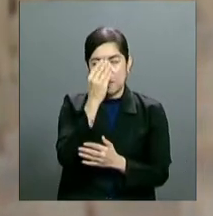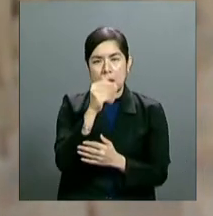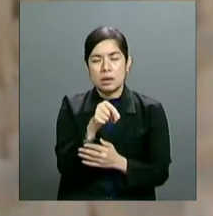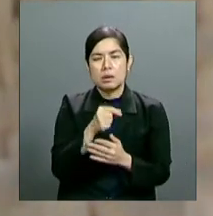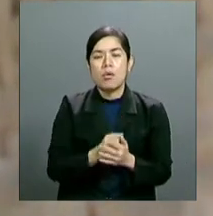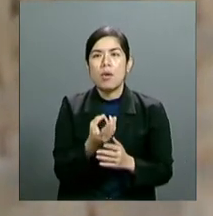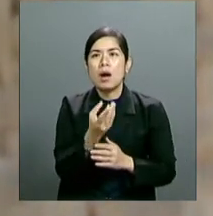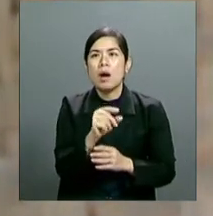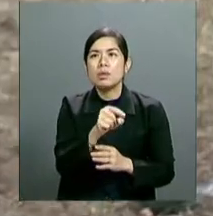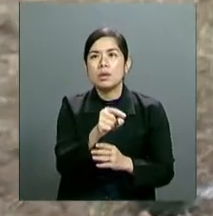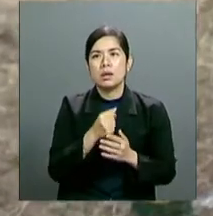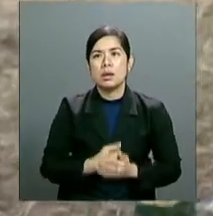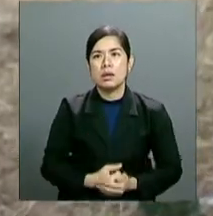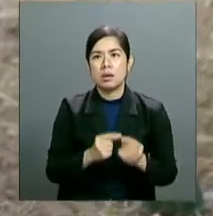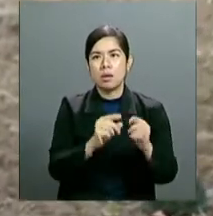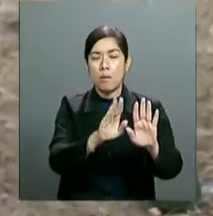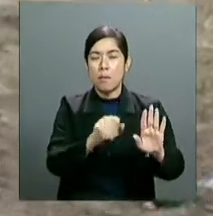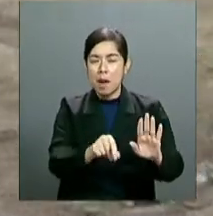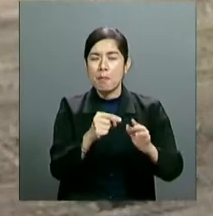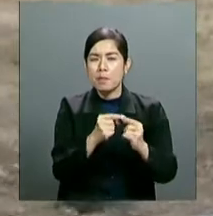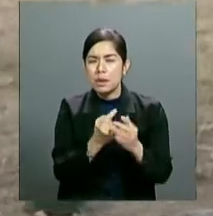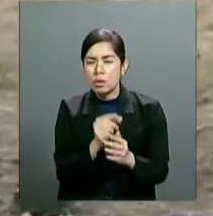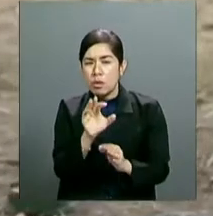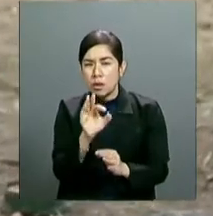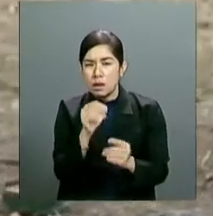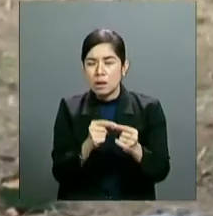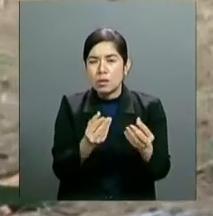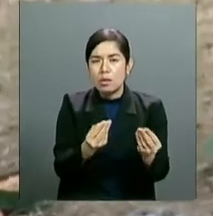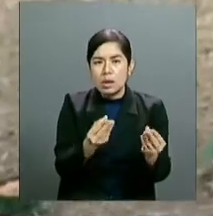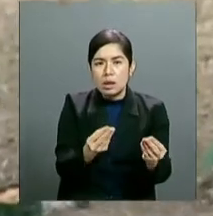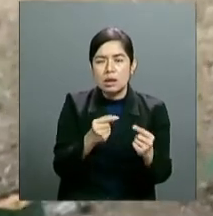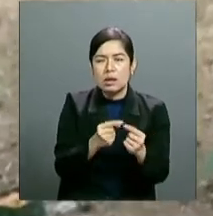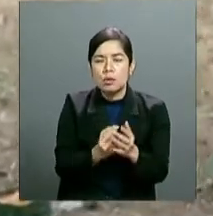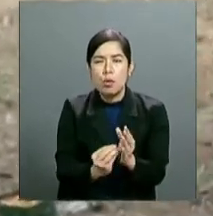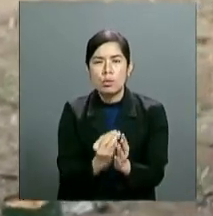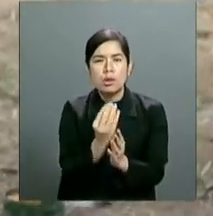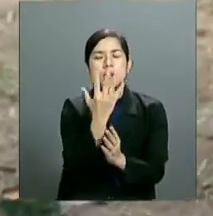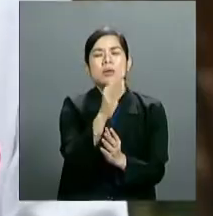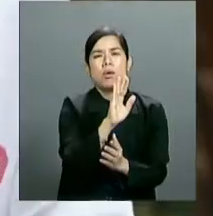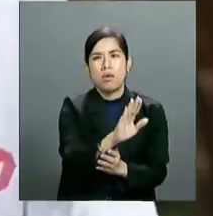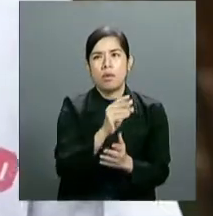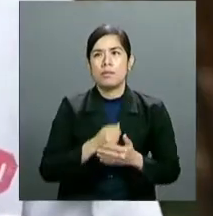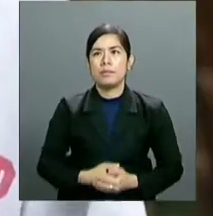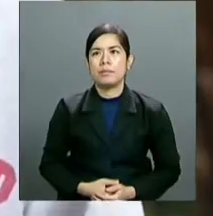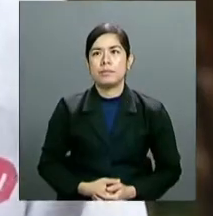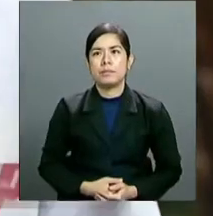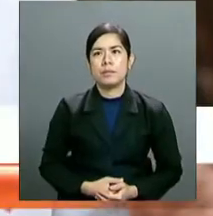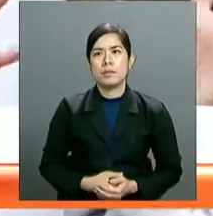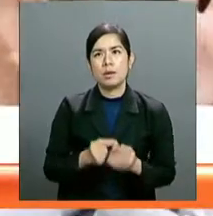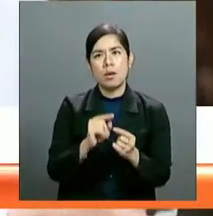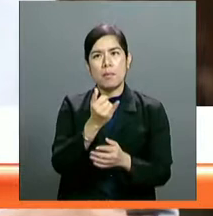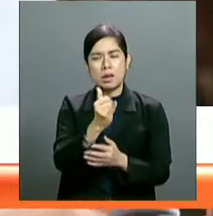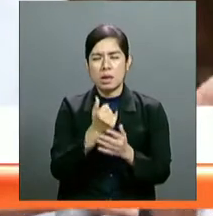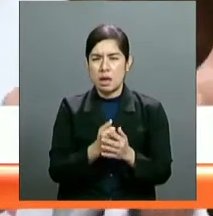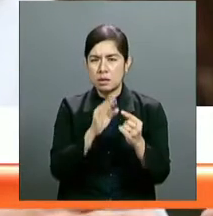นิดนี้บือพึข้ออาจจะเลือกพื้นที่หรือว่าเลือกมากกว่าพันข้าวอื่นอย่างนี้ค่ะผมก็เลยอาจจะไม่ถั่วกลัวอื่นหรือว่าถั่วครอ